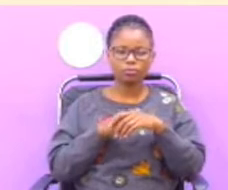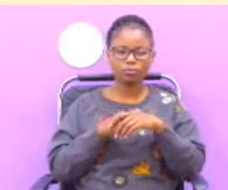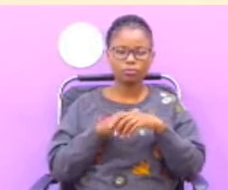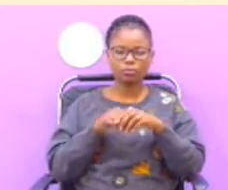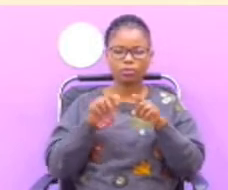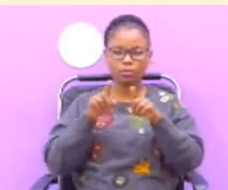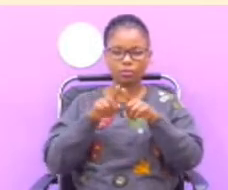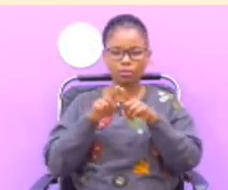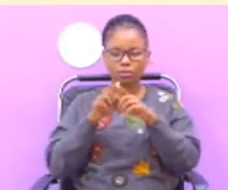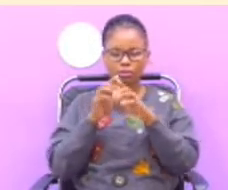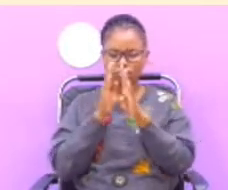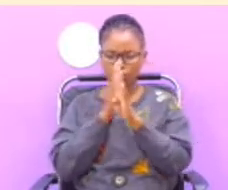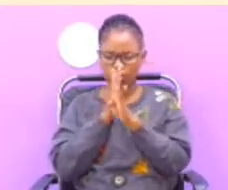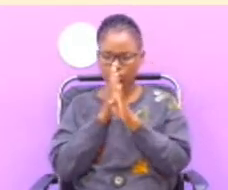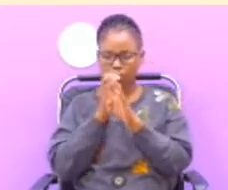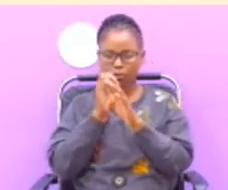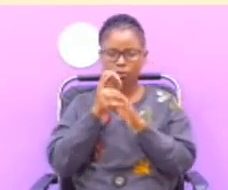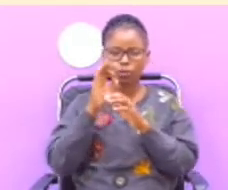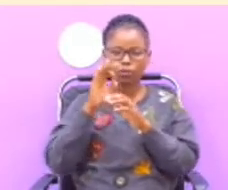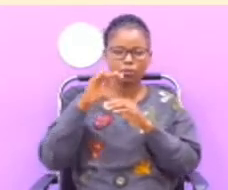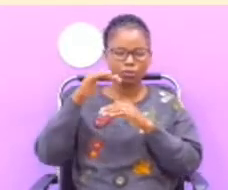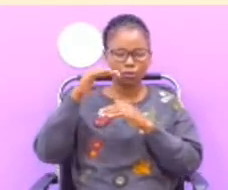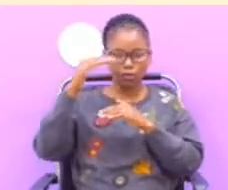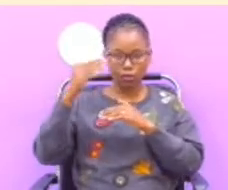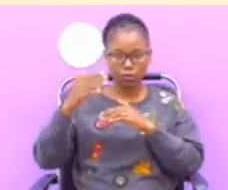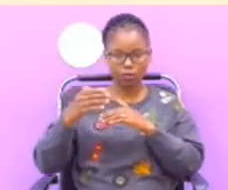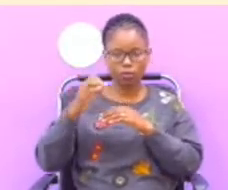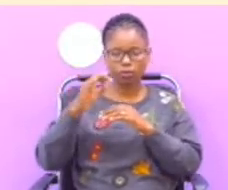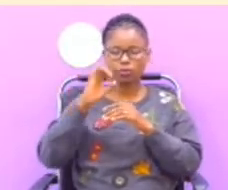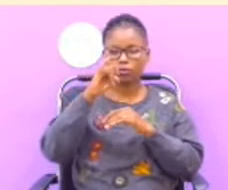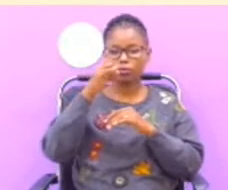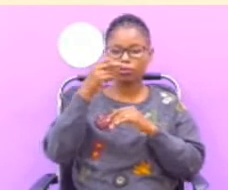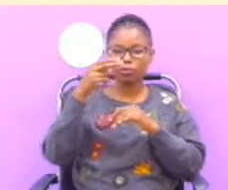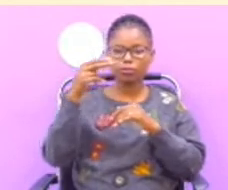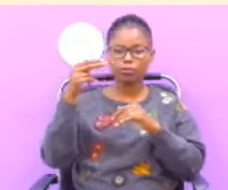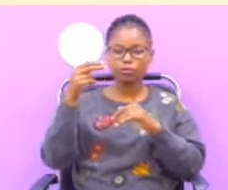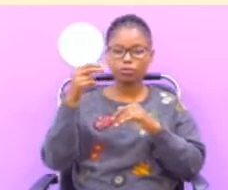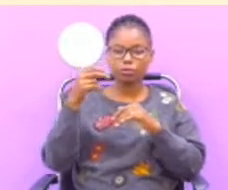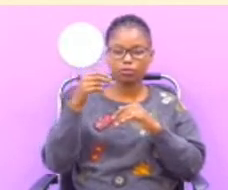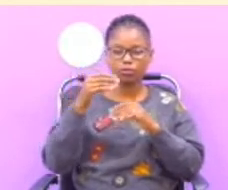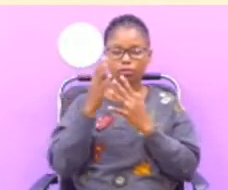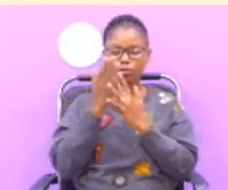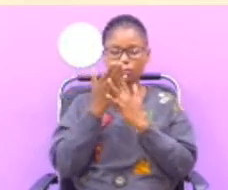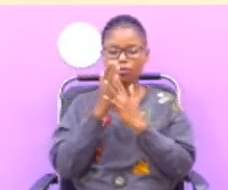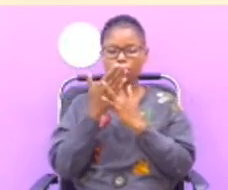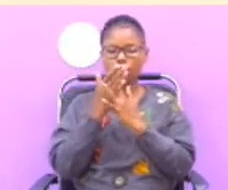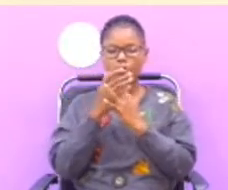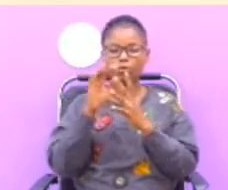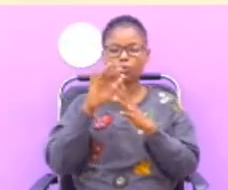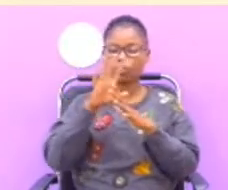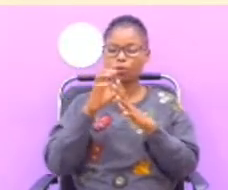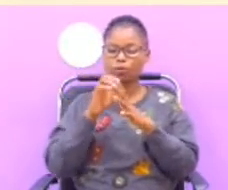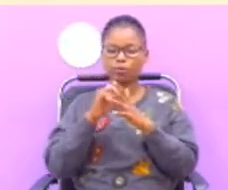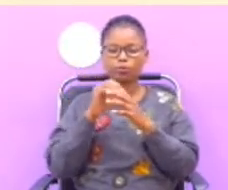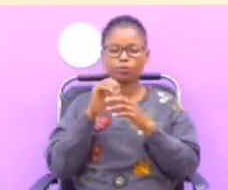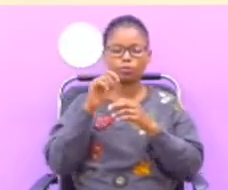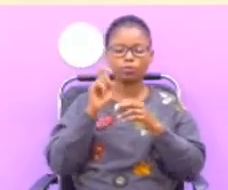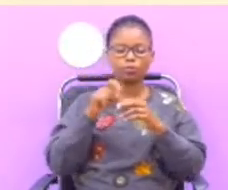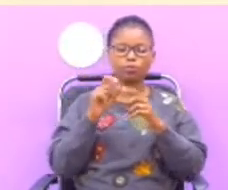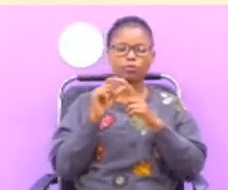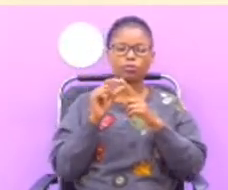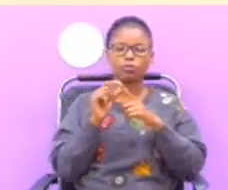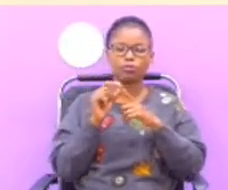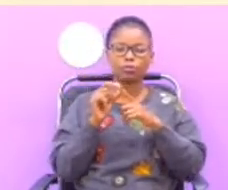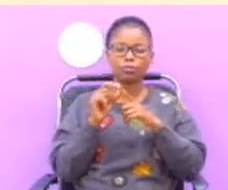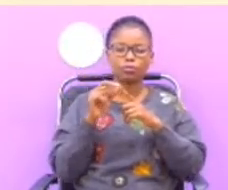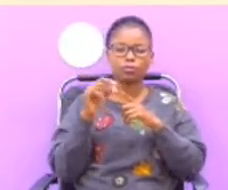ta mehithĩte kĩrĩma-inĩ kĩa Jehova kĩrĩa kĩamũre gatagatĩ-inĩ ka maũndũ macio mothe kũrĩ ũgakorwo wĩhithĩte